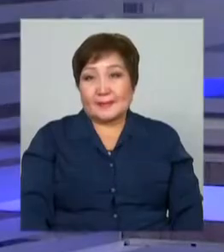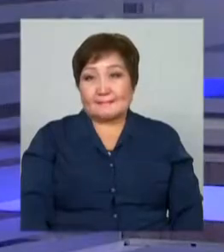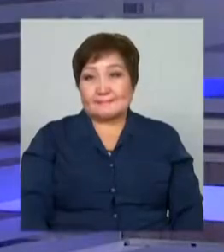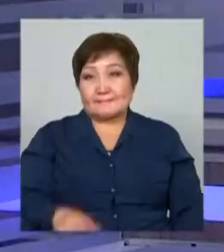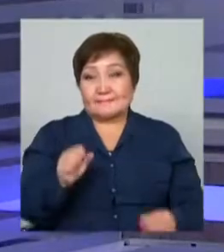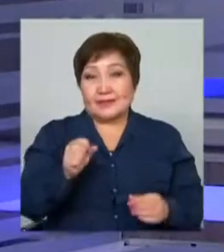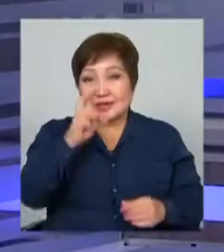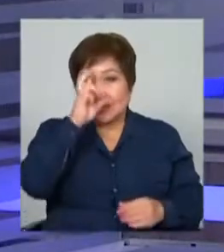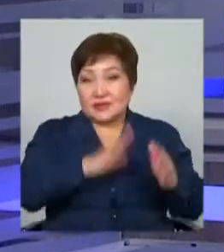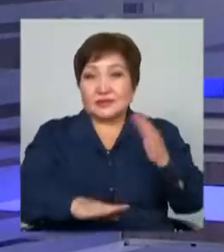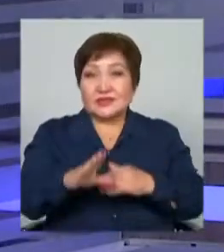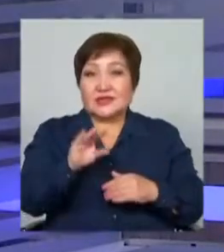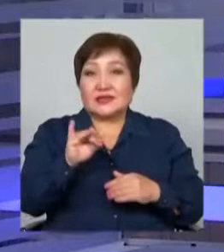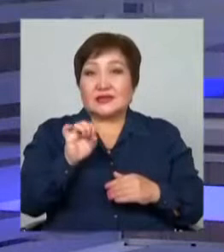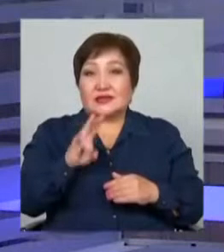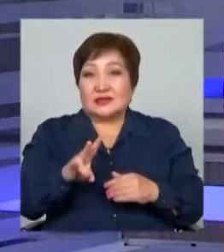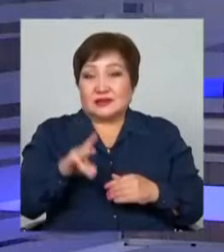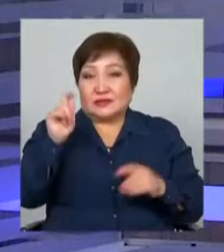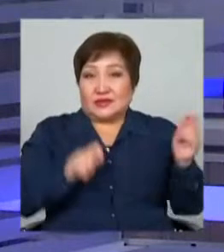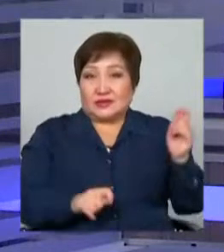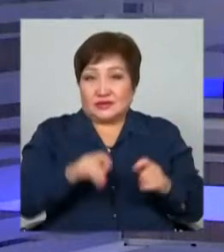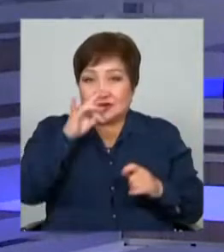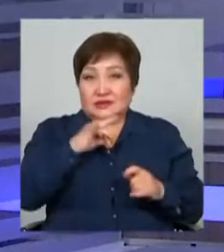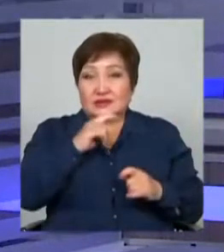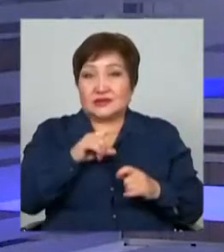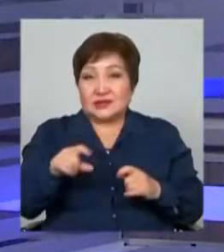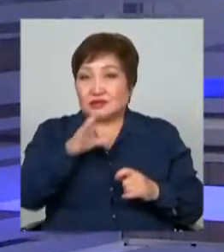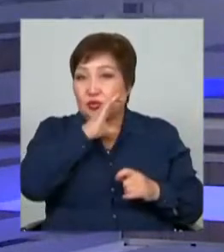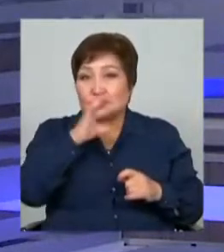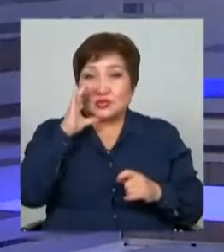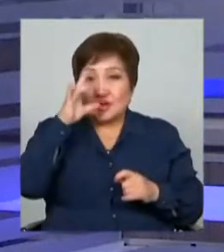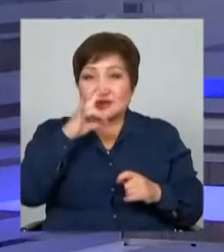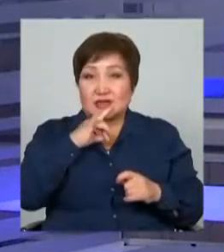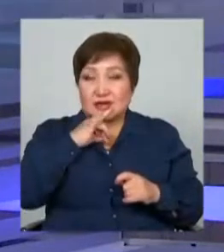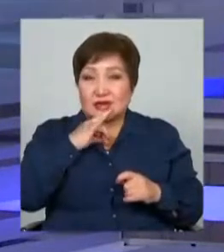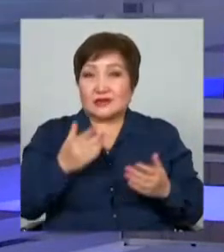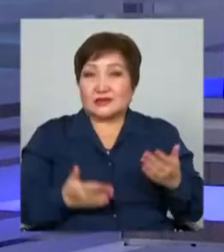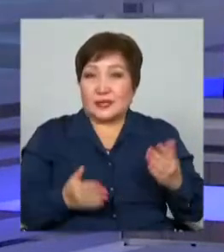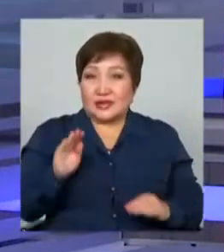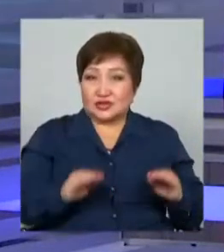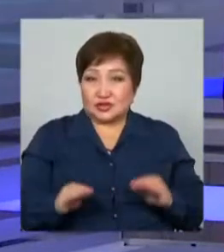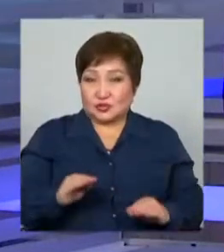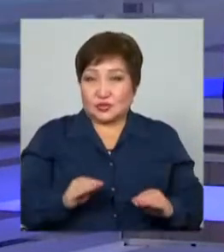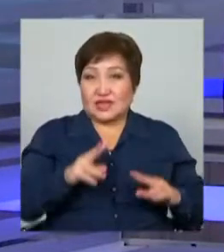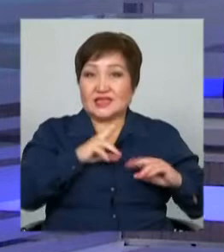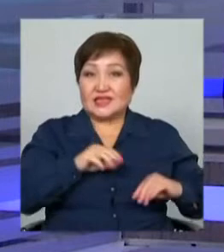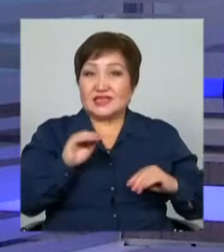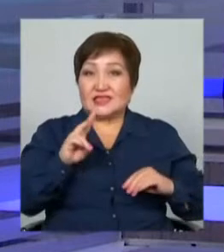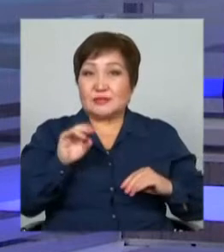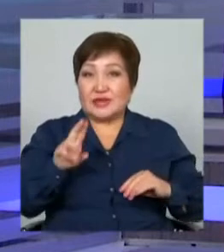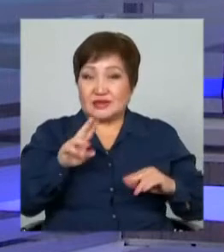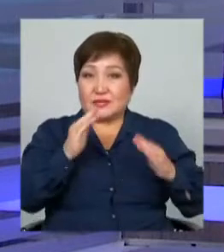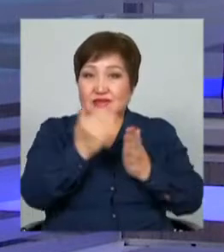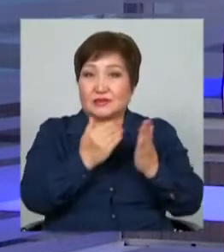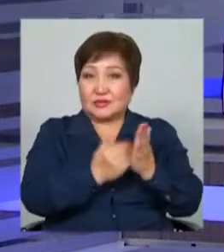Ал елімізге Ираннан келген қандастар солтүстік Қазақстанға жайғасты. Оларға еңбек бағдарламасы арқылы жаңа үйлер берілді. Әр